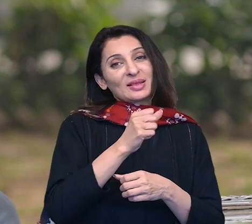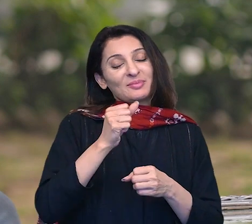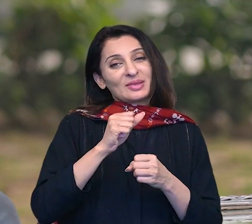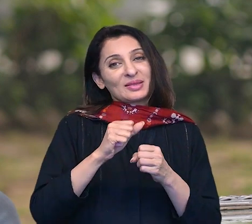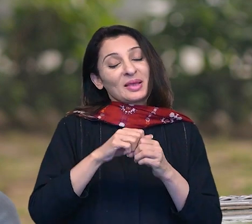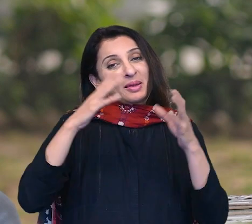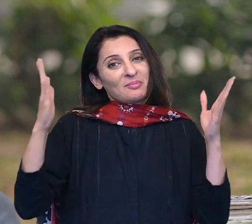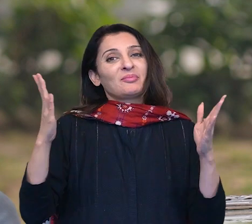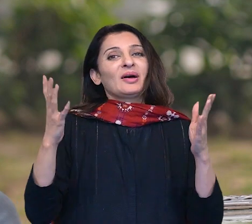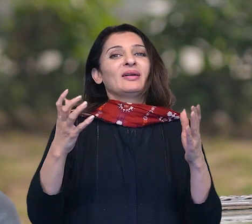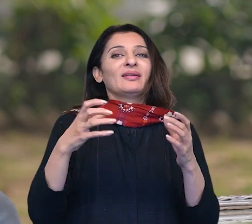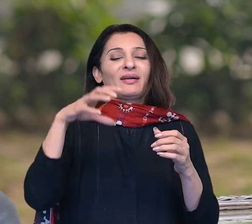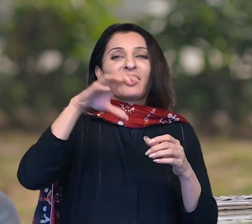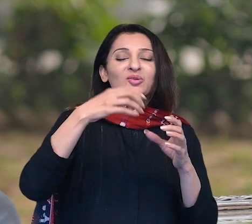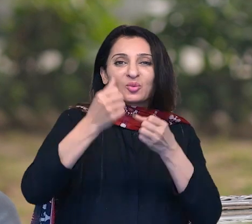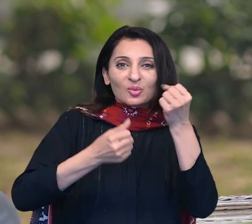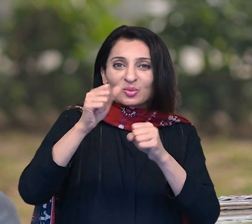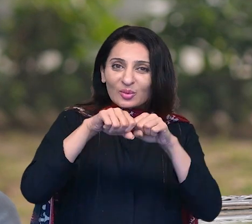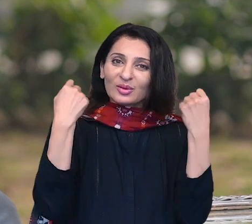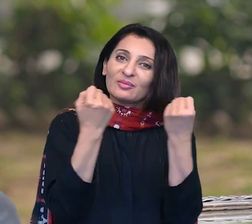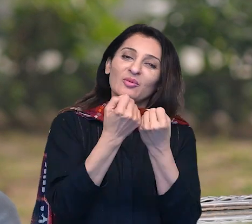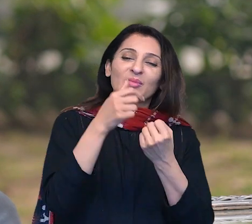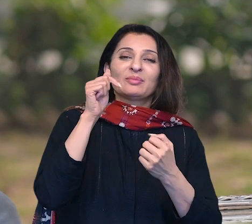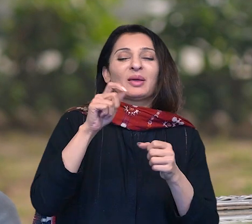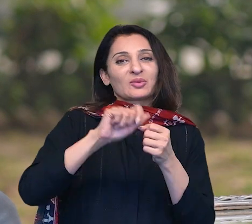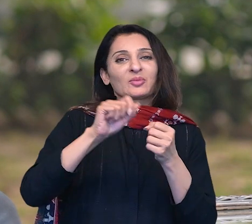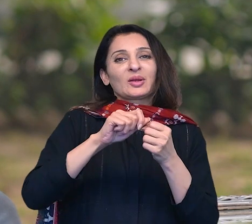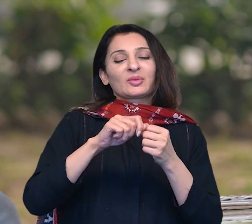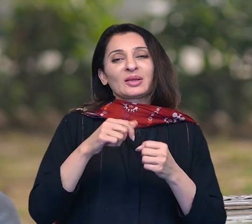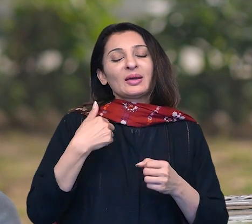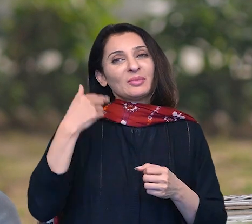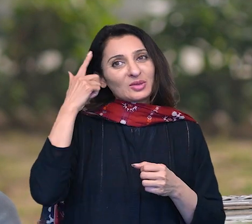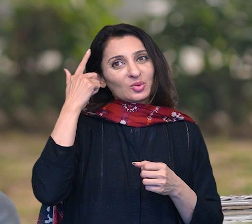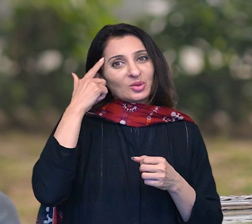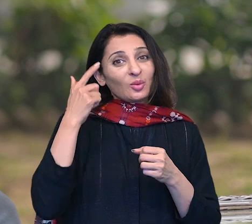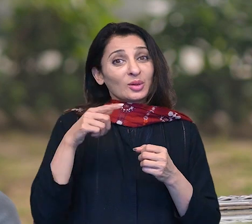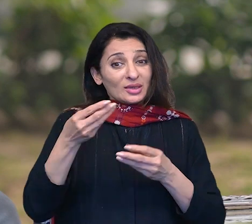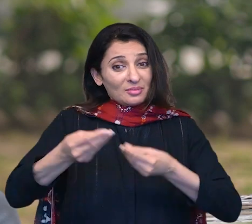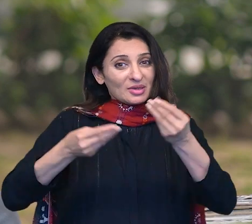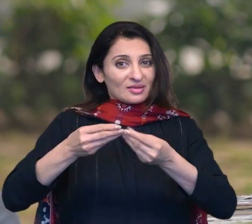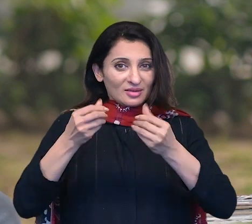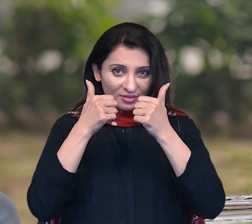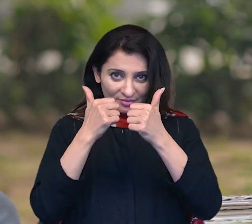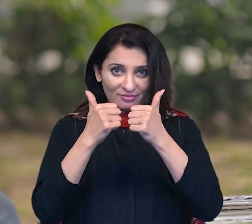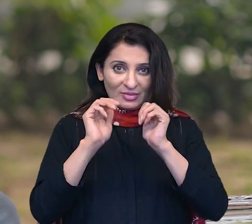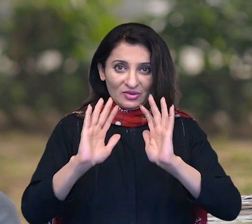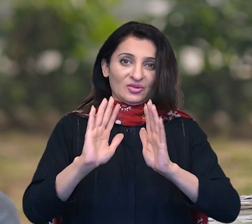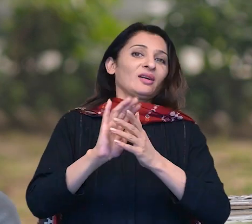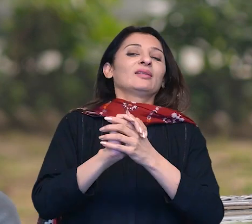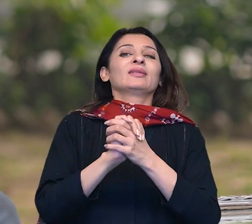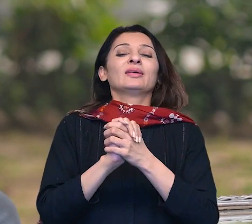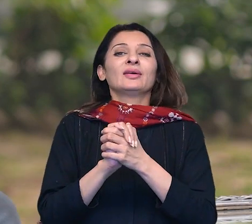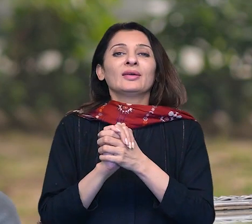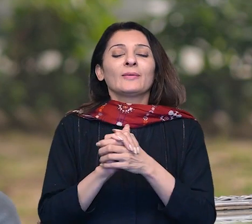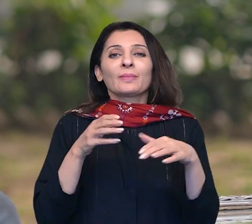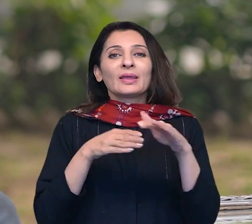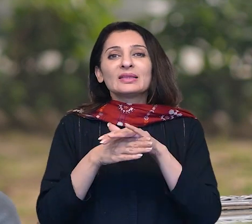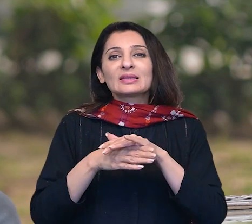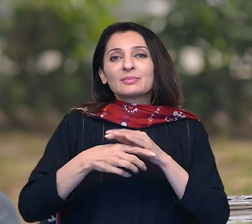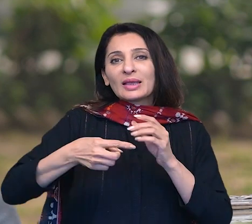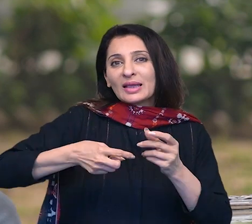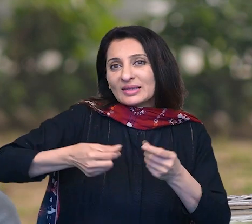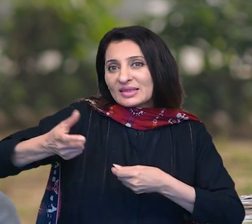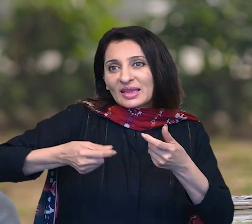खा रहे हैं, फीड खा रहे हैं, तो सोचता हूँ कि नहीं यार, मैं इसको बड़ा करूँगा और इंशाल्लाह इसको बिगेस्ट डेयरी फार्म पाकिस्तान